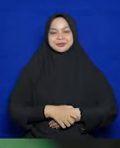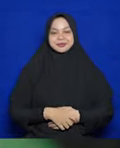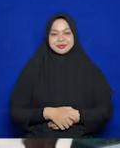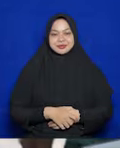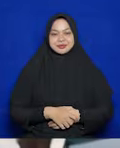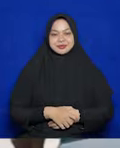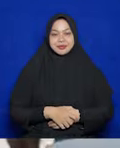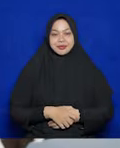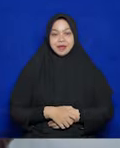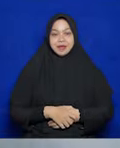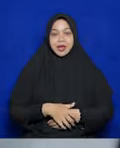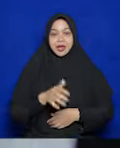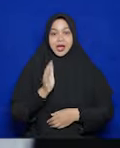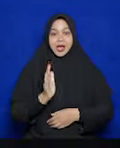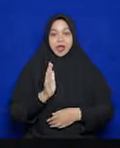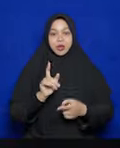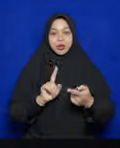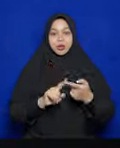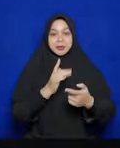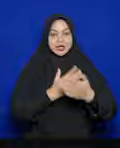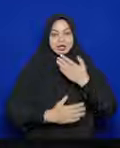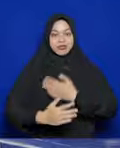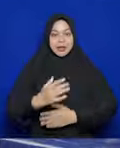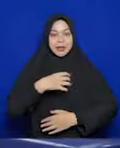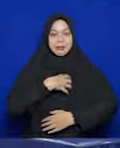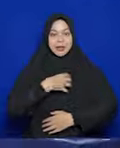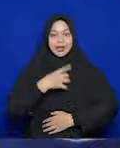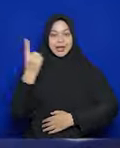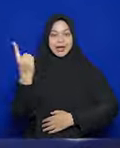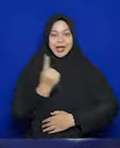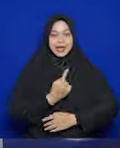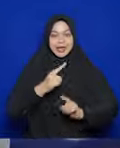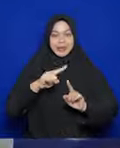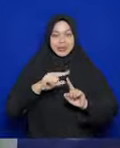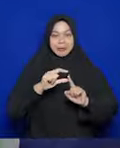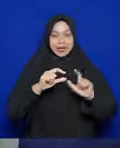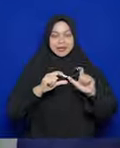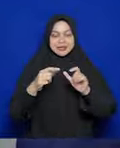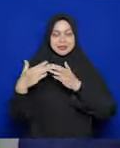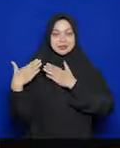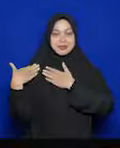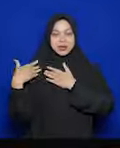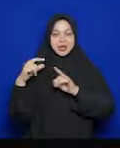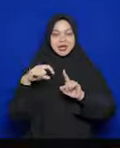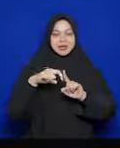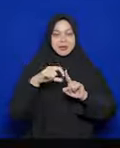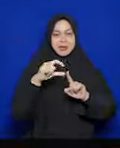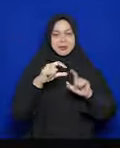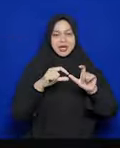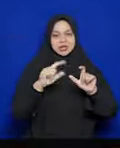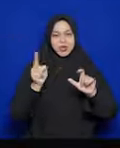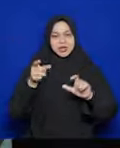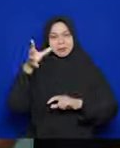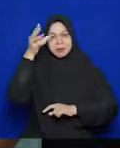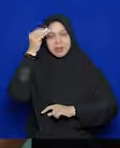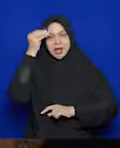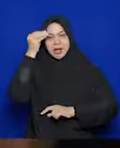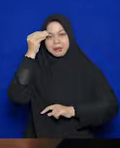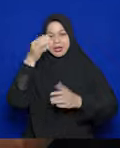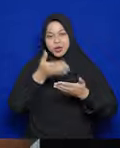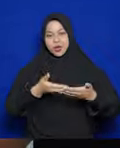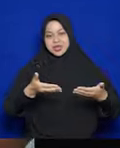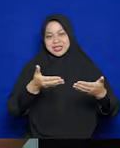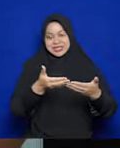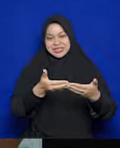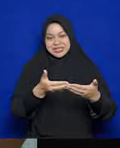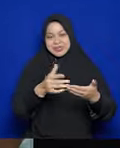hatan ketika teman Diel mental datang ke TPS petugas KPPS WIB Mahi kondisi tersebut dengan caraun